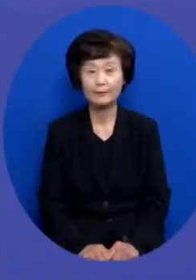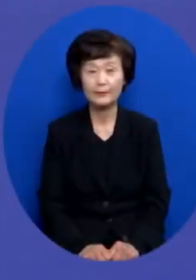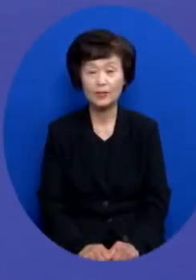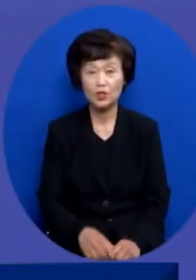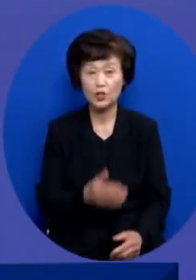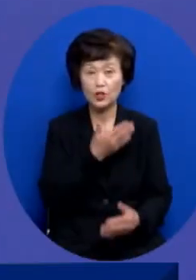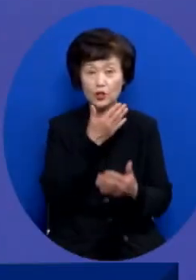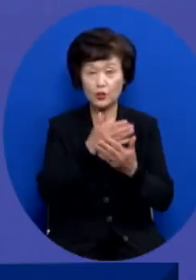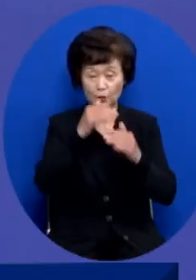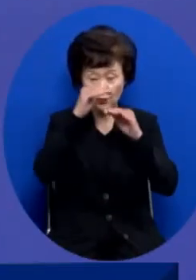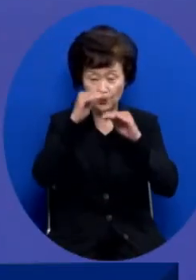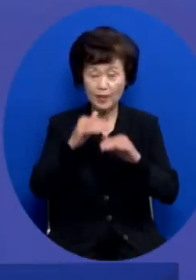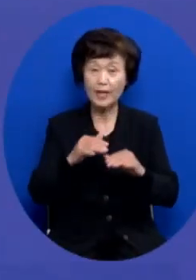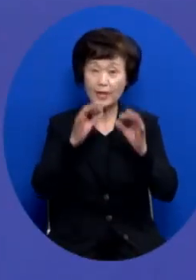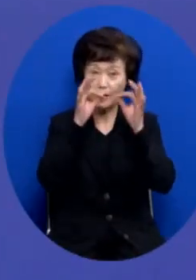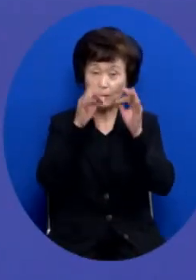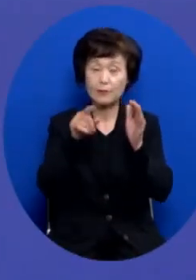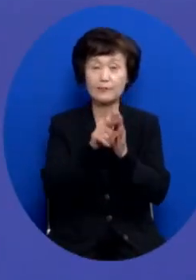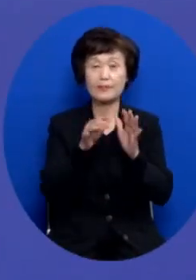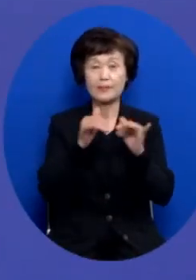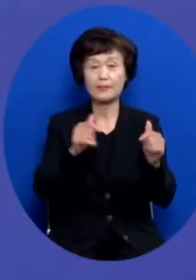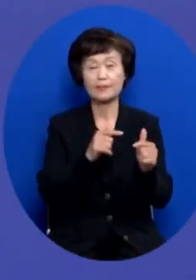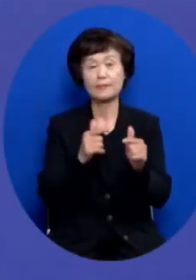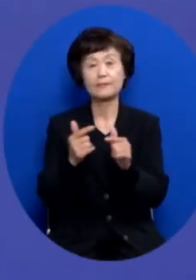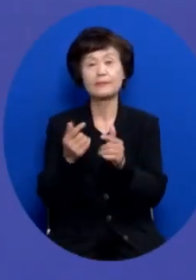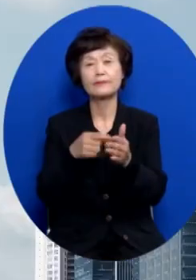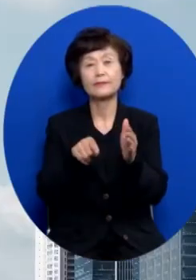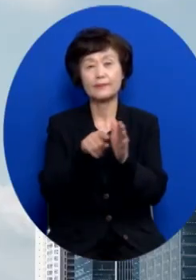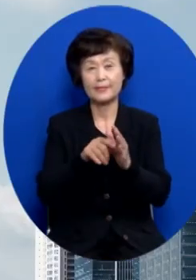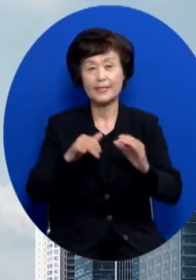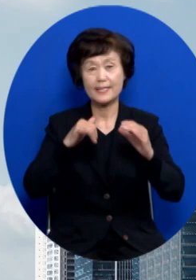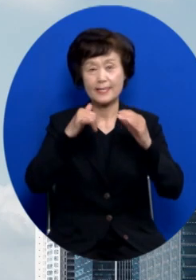주요 이슈를 살펴보는 소셜브리핑, 크리스천을 위한 세상복입니다.